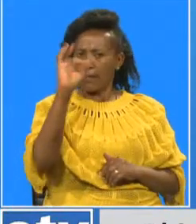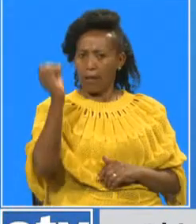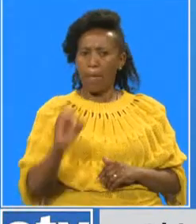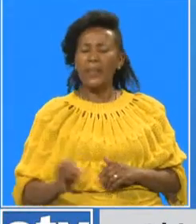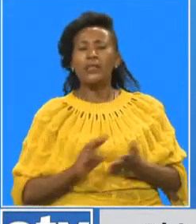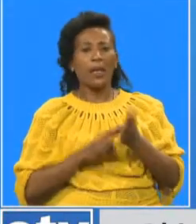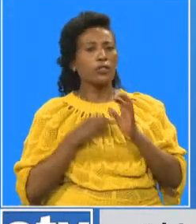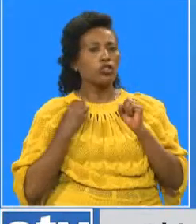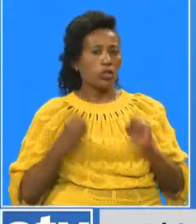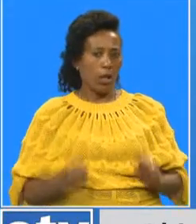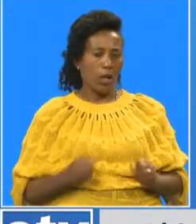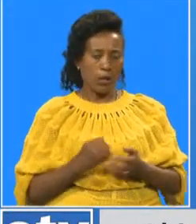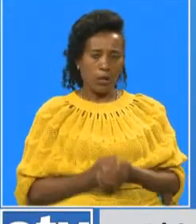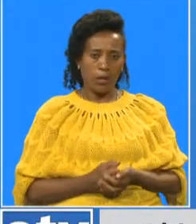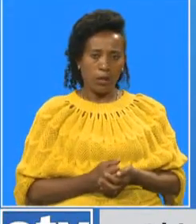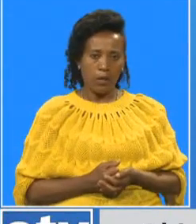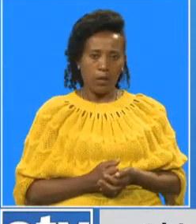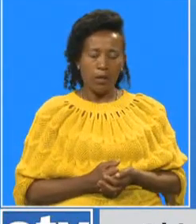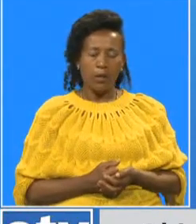90% ማለት ይቻላል።